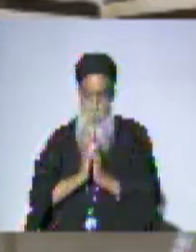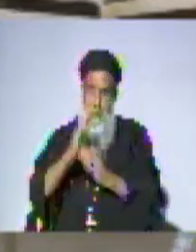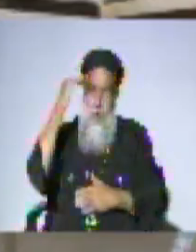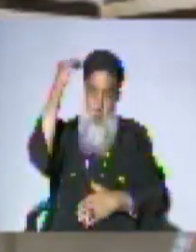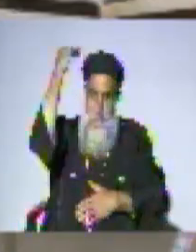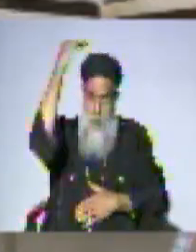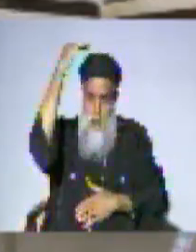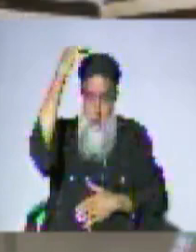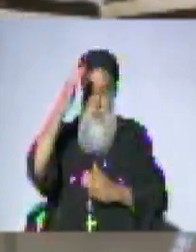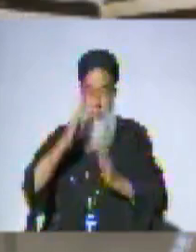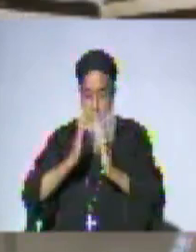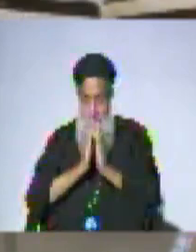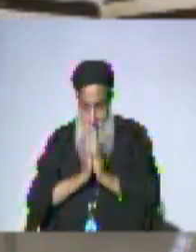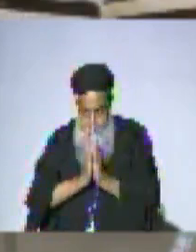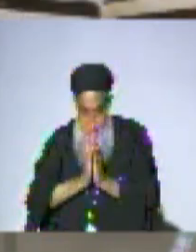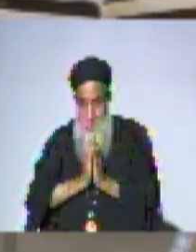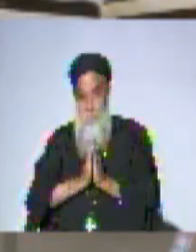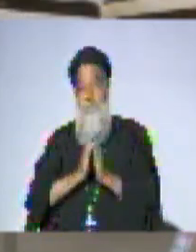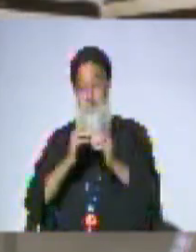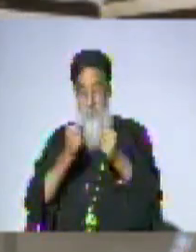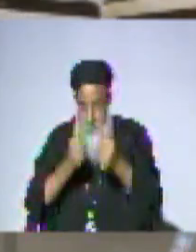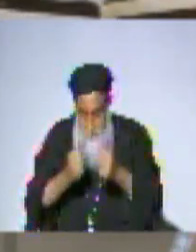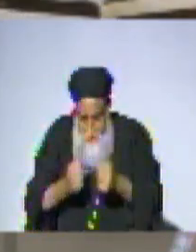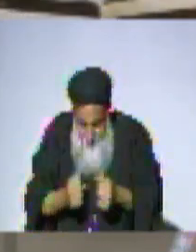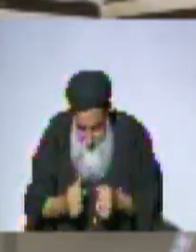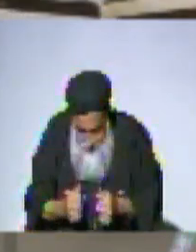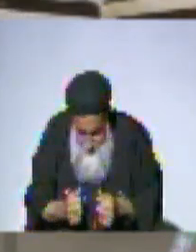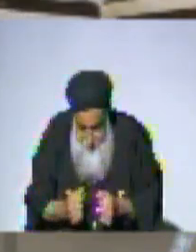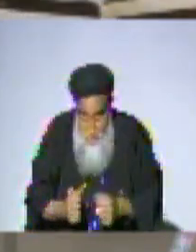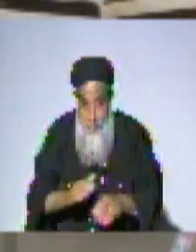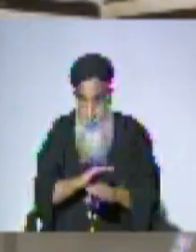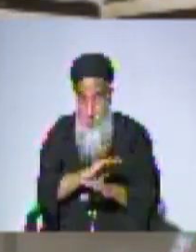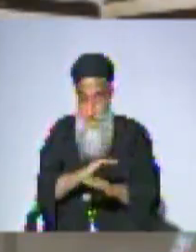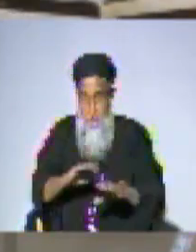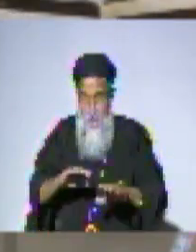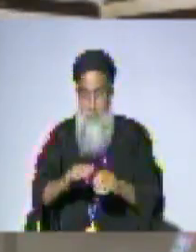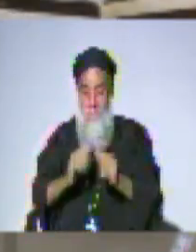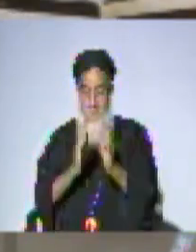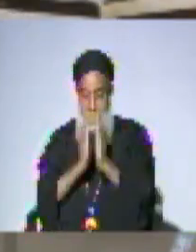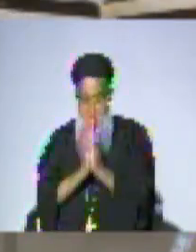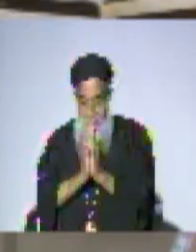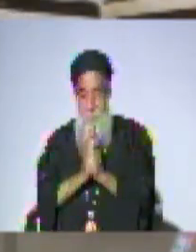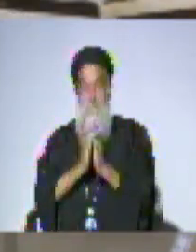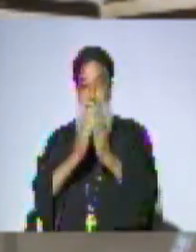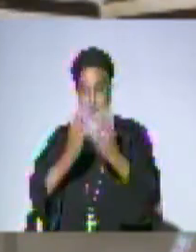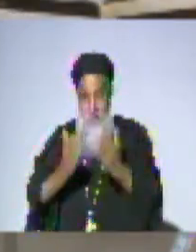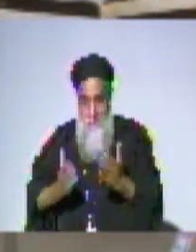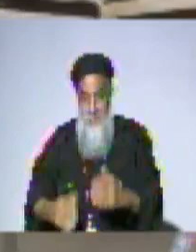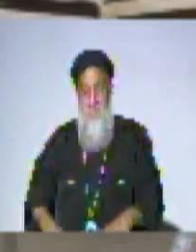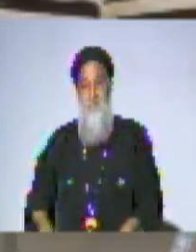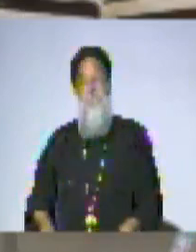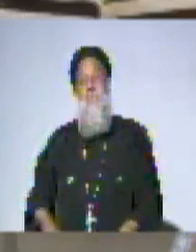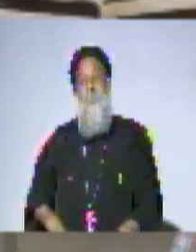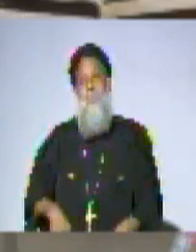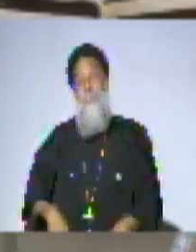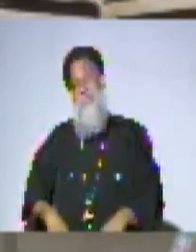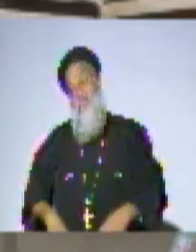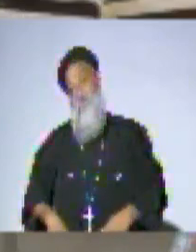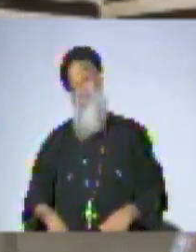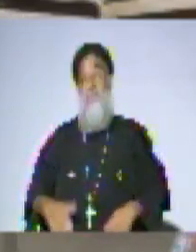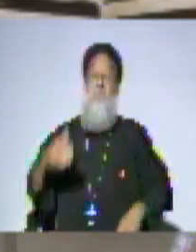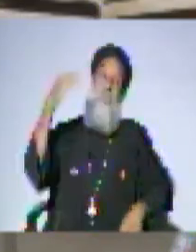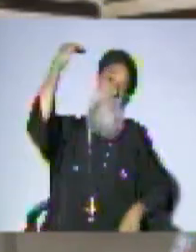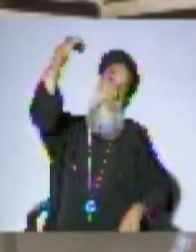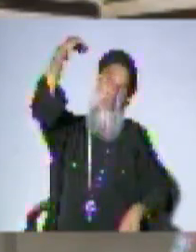السمائيين يسجدون أمامه، والأرضيين أيضا المؤمنين يسجدون أمامه، ففي السماء